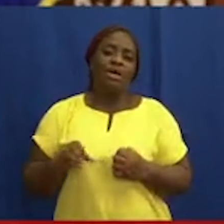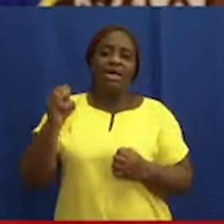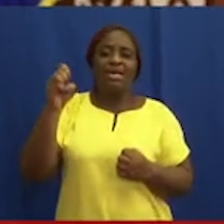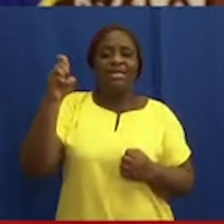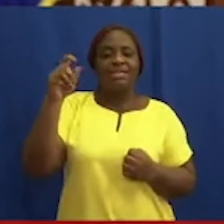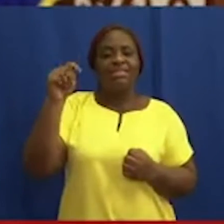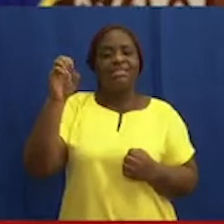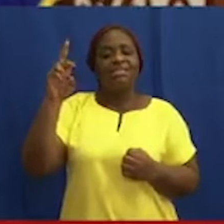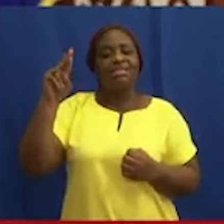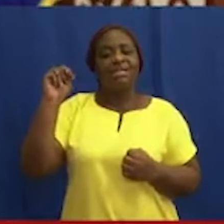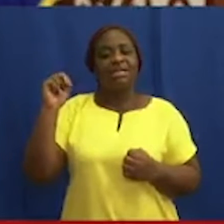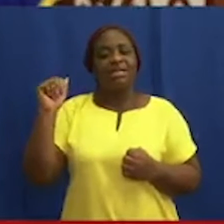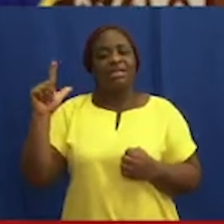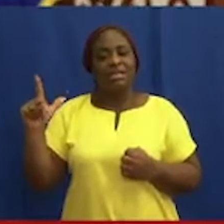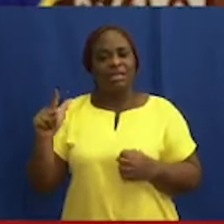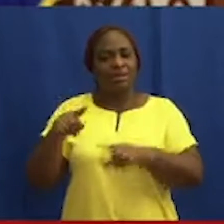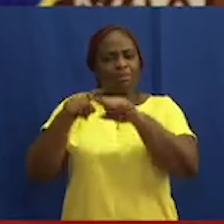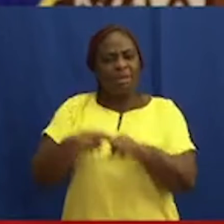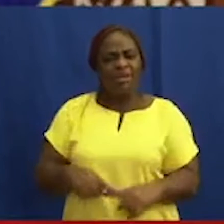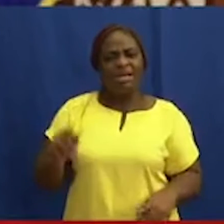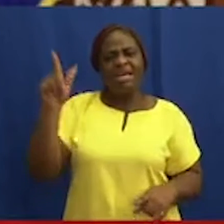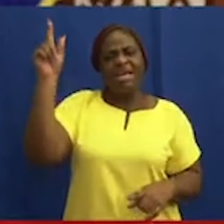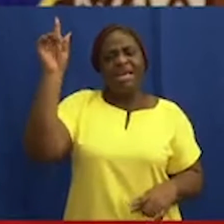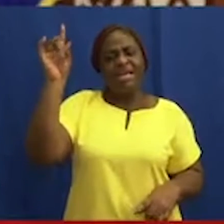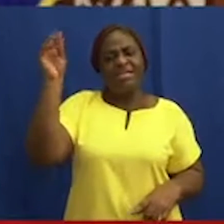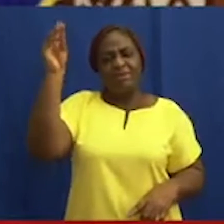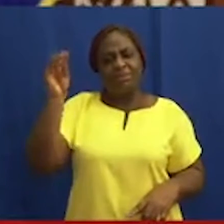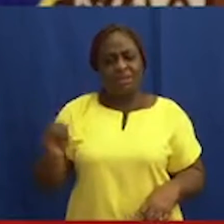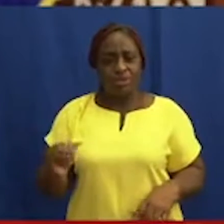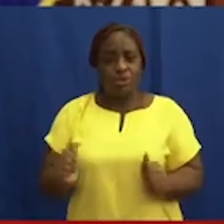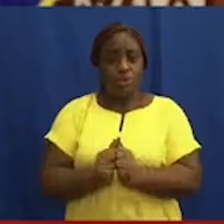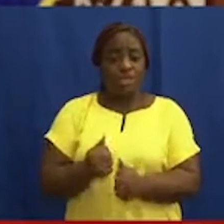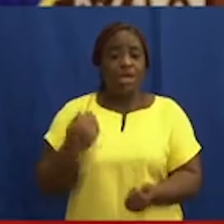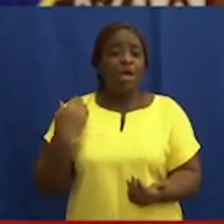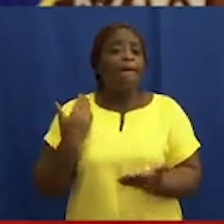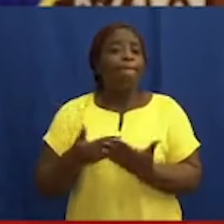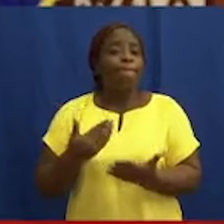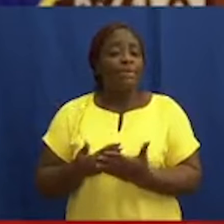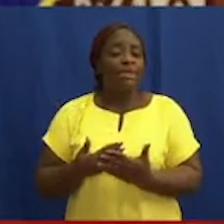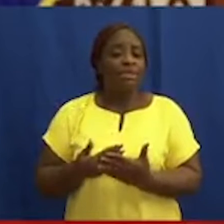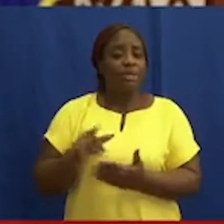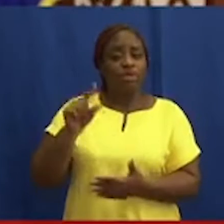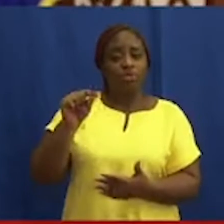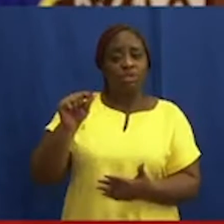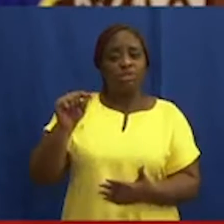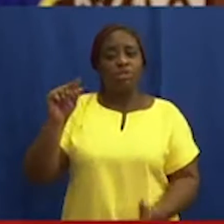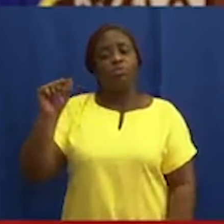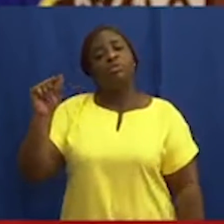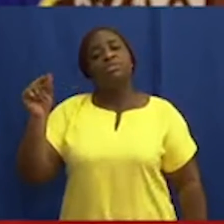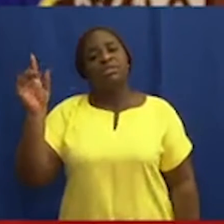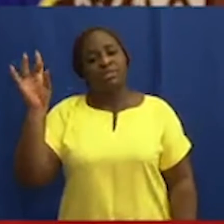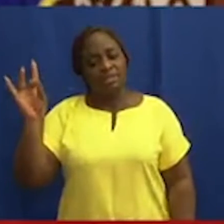shinkafa kayayyakin nama man girki ainihin abun tsakace to abubuwan da suka